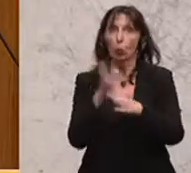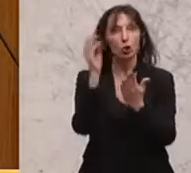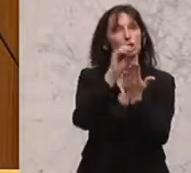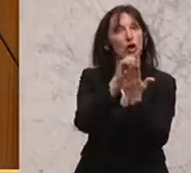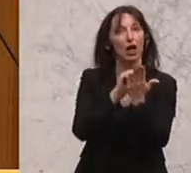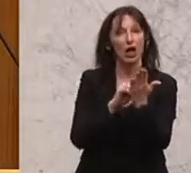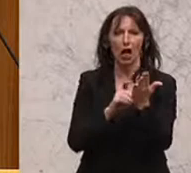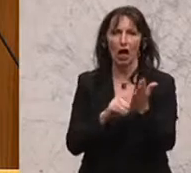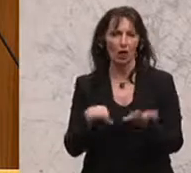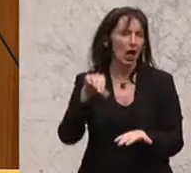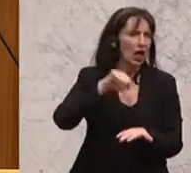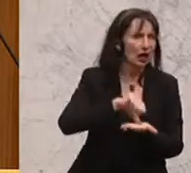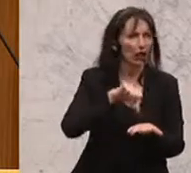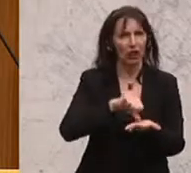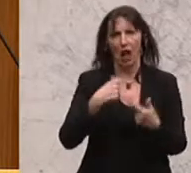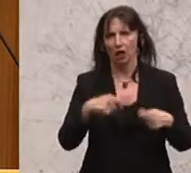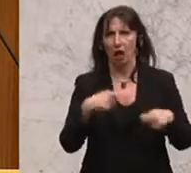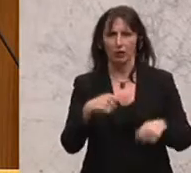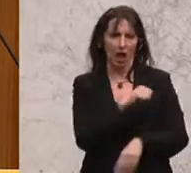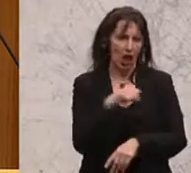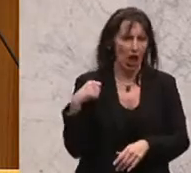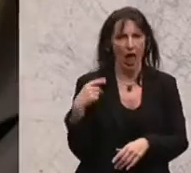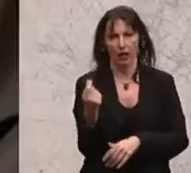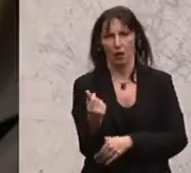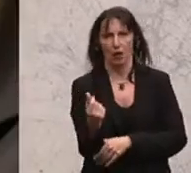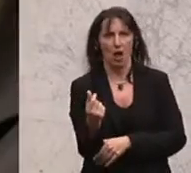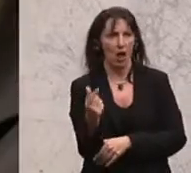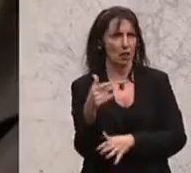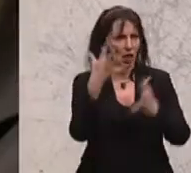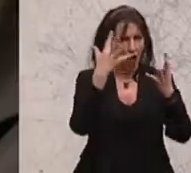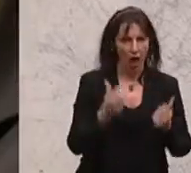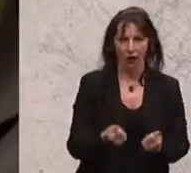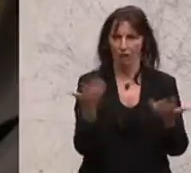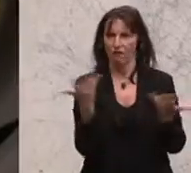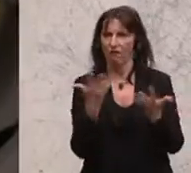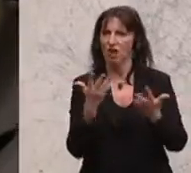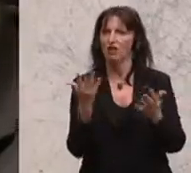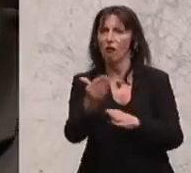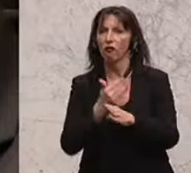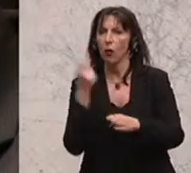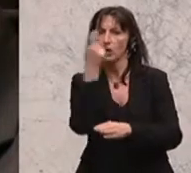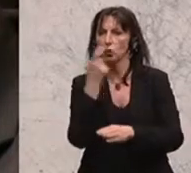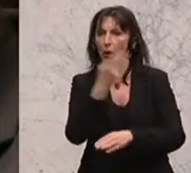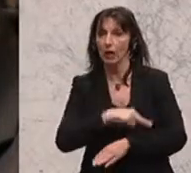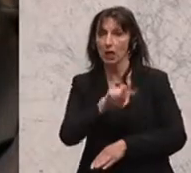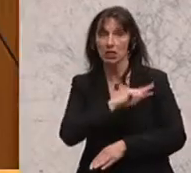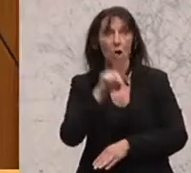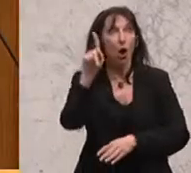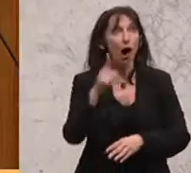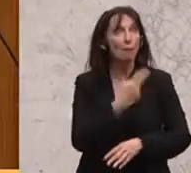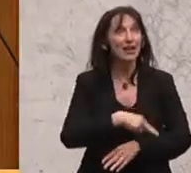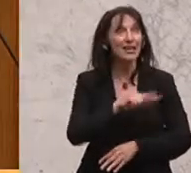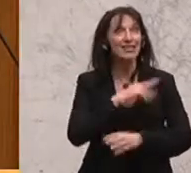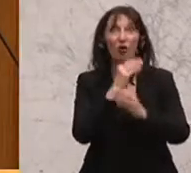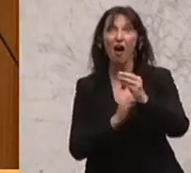es um Kernkapital und Eigenmittel, da geht es um Ergebnisse und Risikovorsorgen und schöner noch,